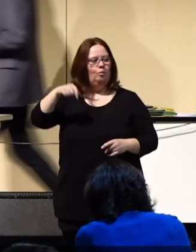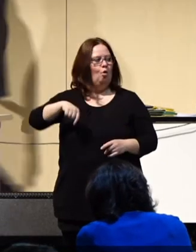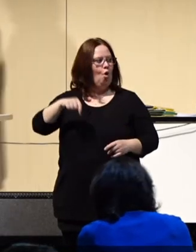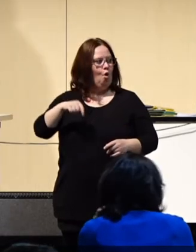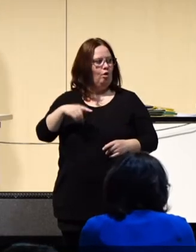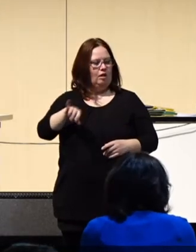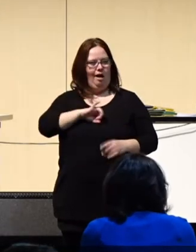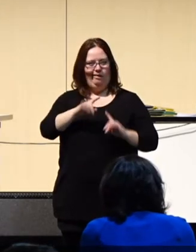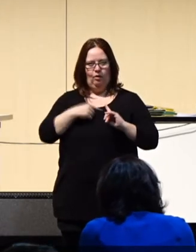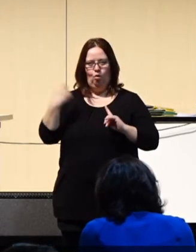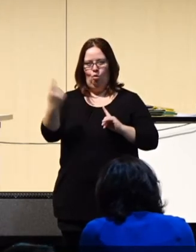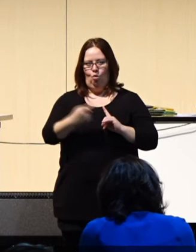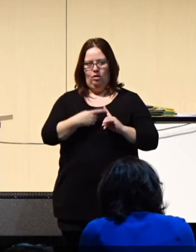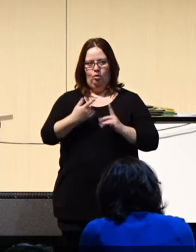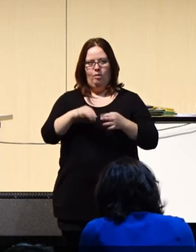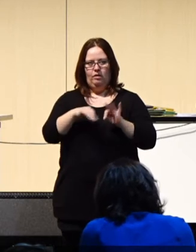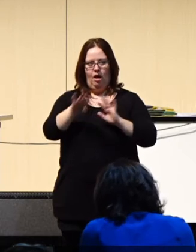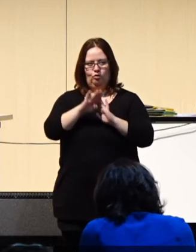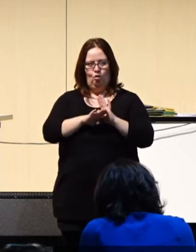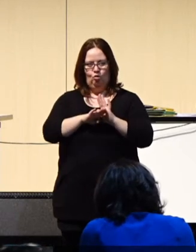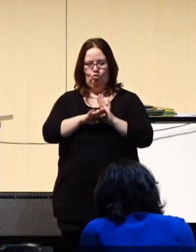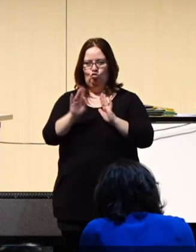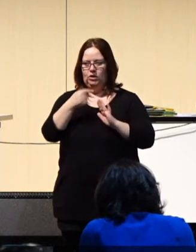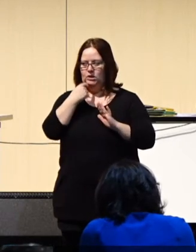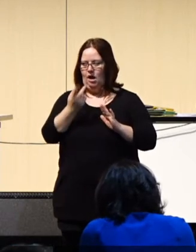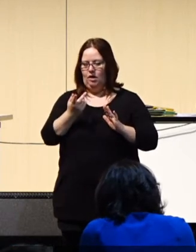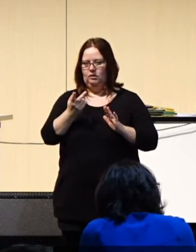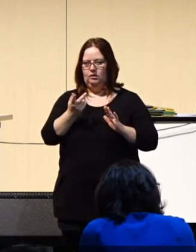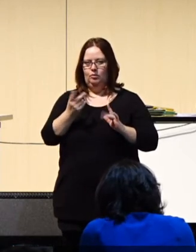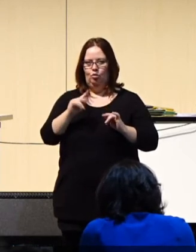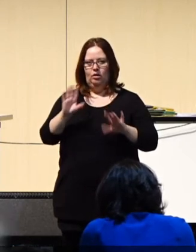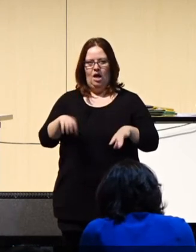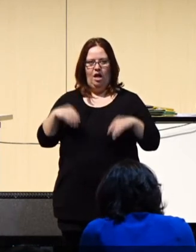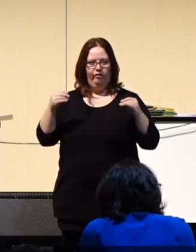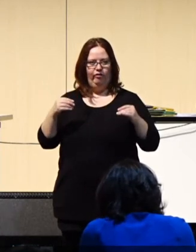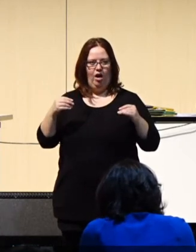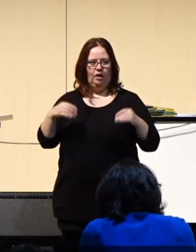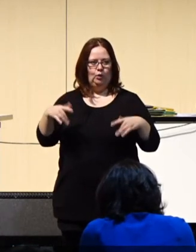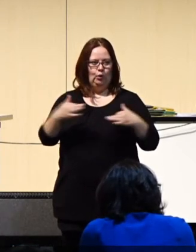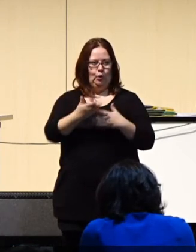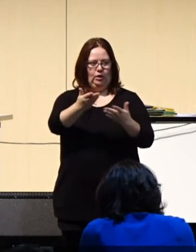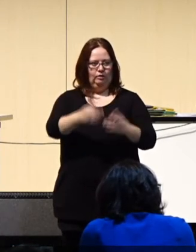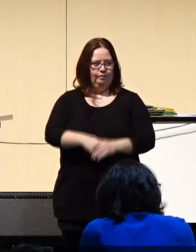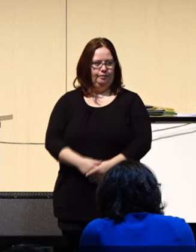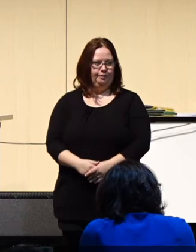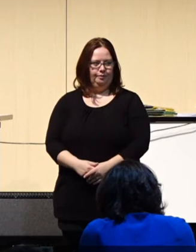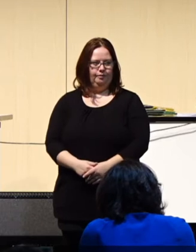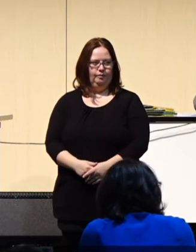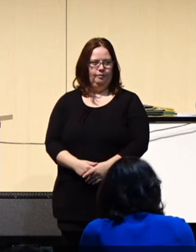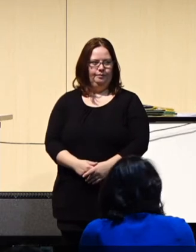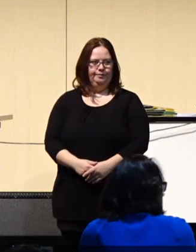eine Runde und wie ich es bei der Tagesordnung bereits mitgeteilt habe, beginnt Bündnis 90 Die Grünen. Herr Schmählich, bitte.